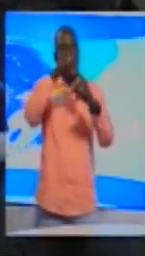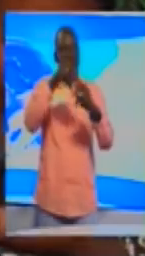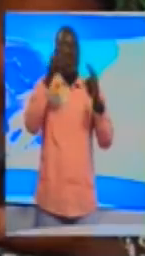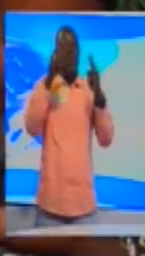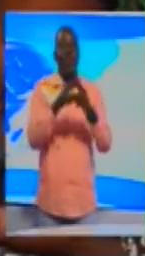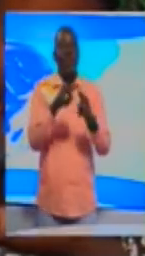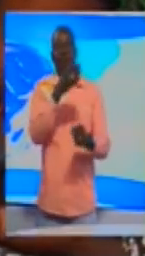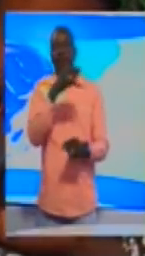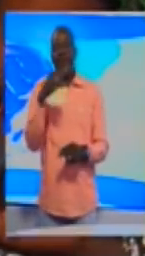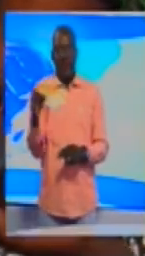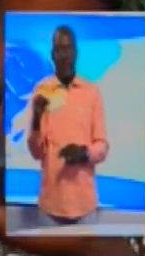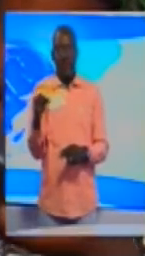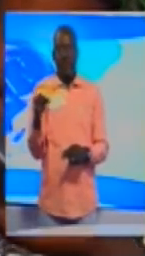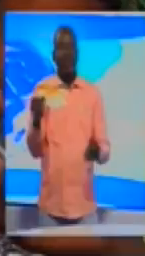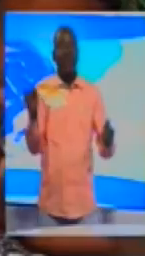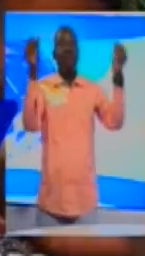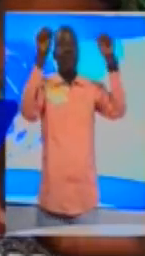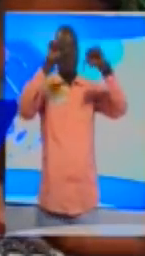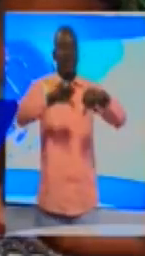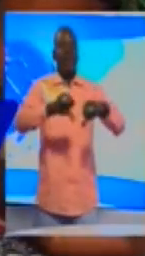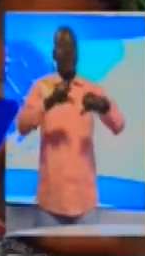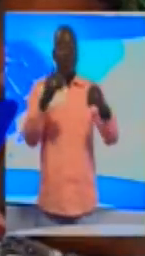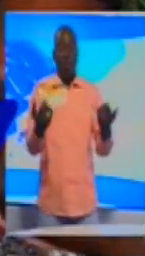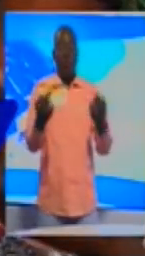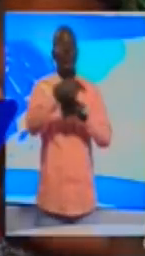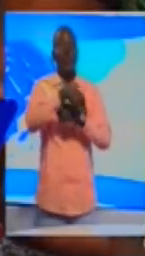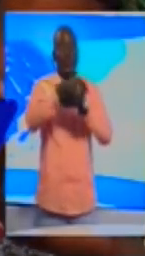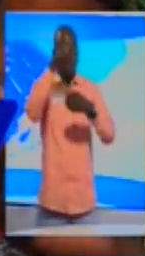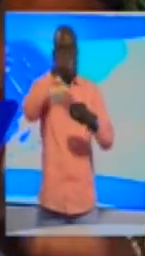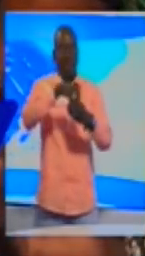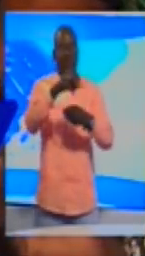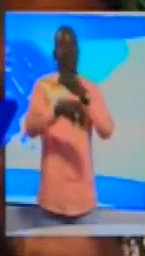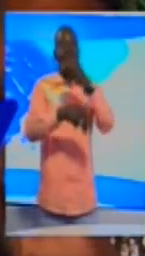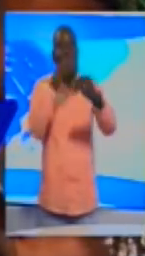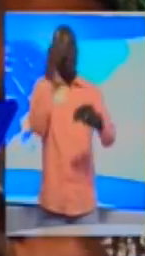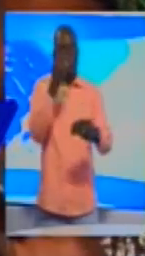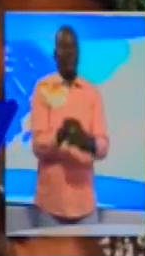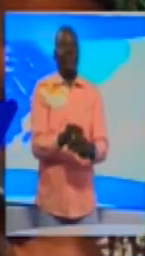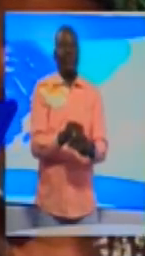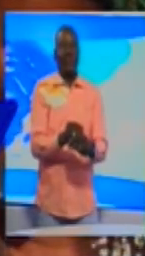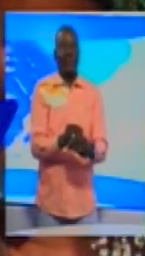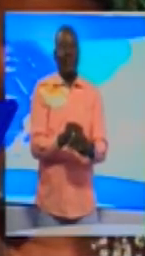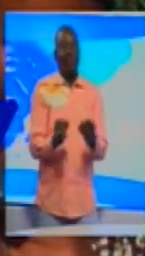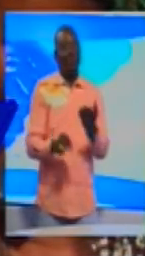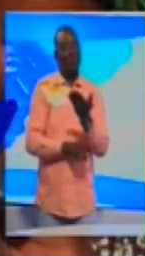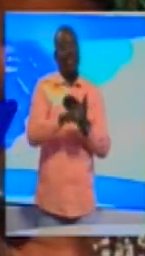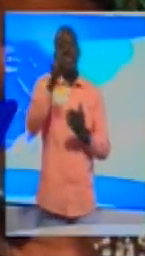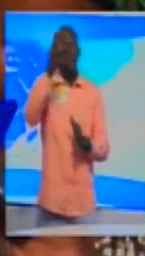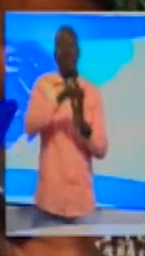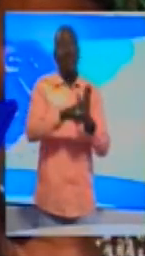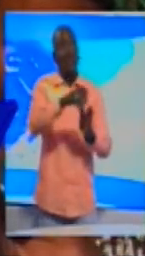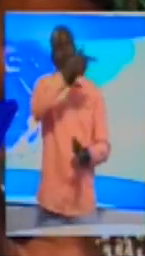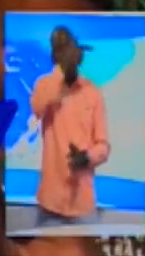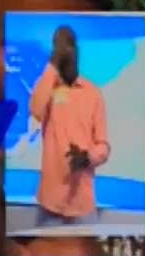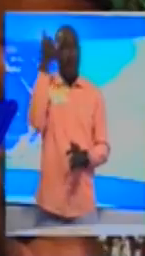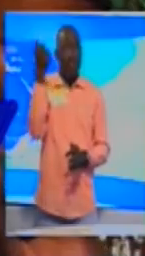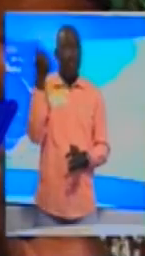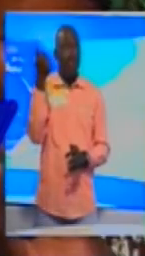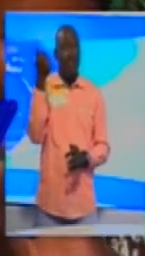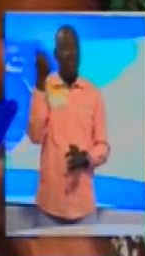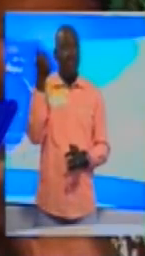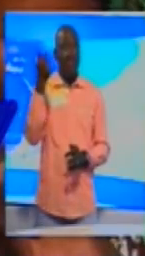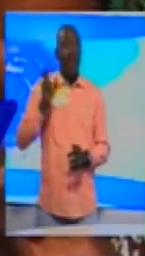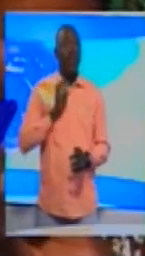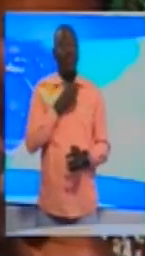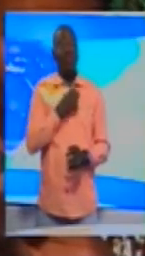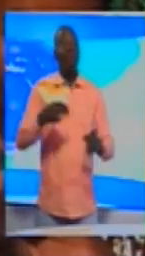Faso. La crise d'aujourd'hui dans le monde, c'est tout simplement parce que nous